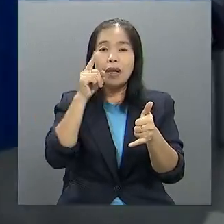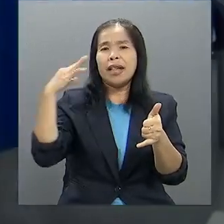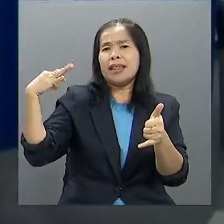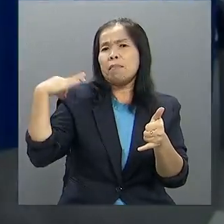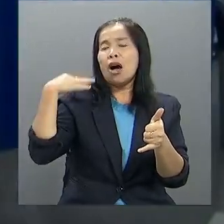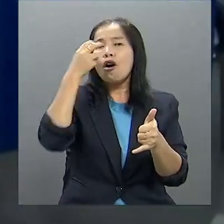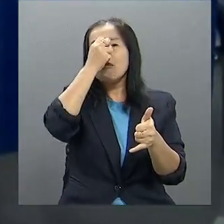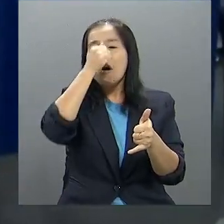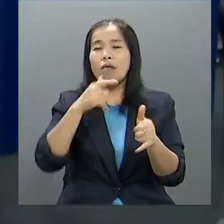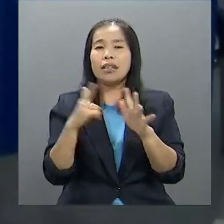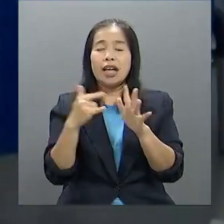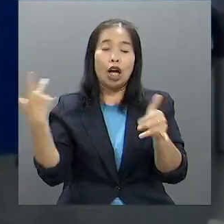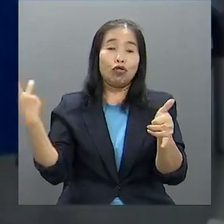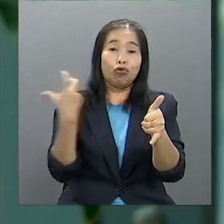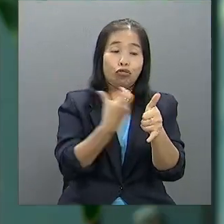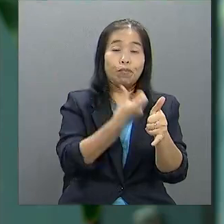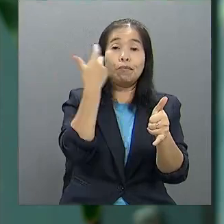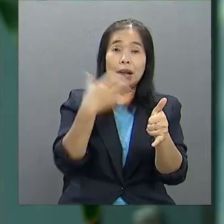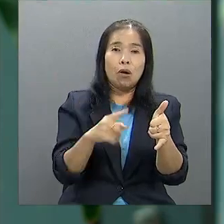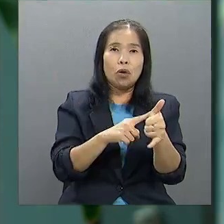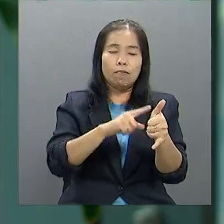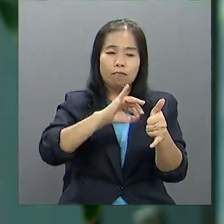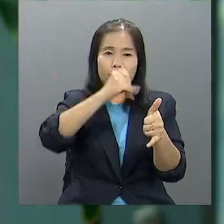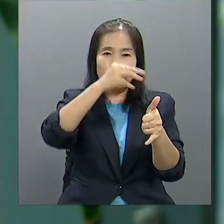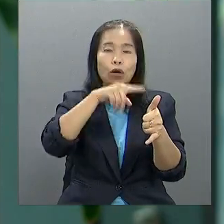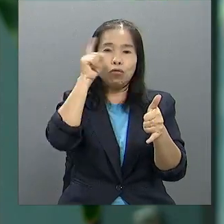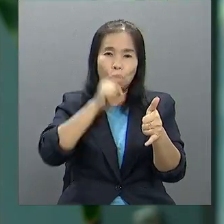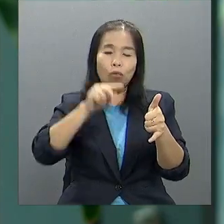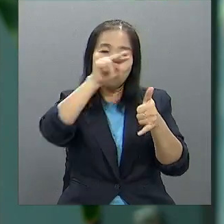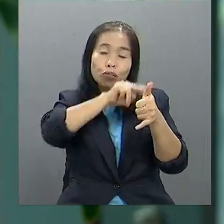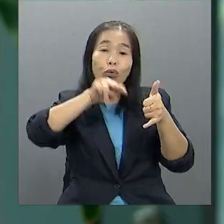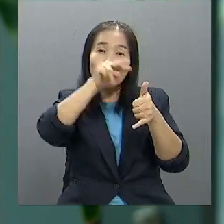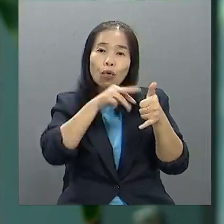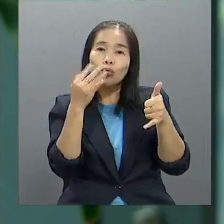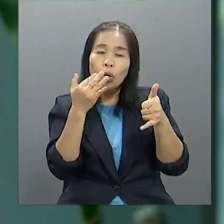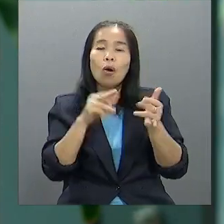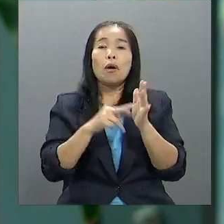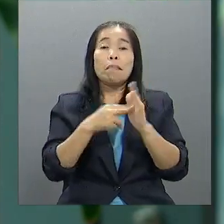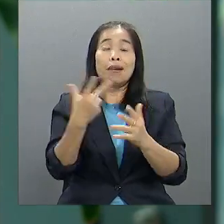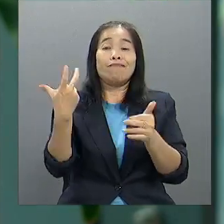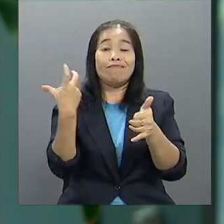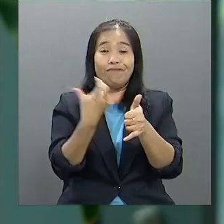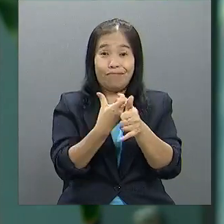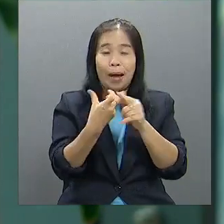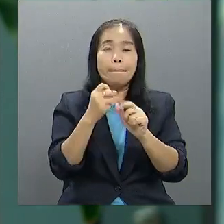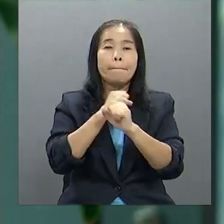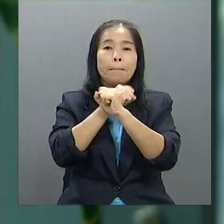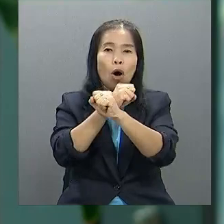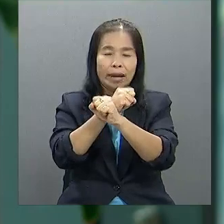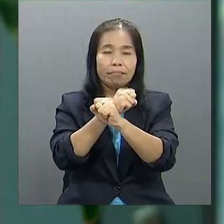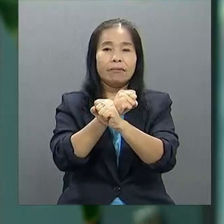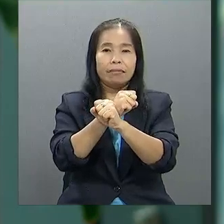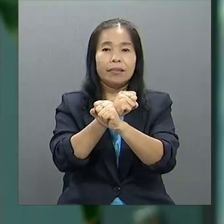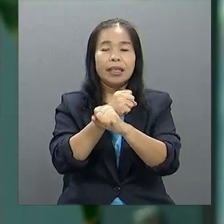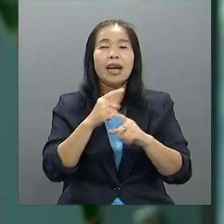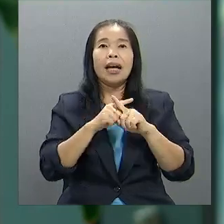แล้วเขากำลังขยายกรอบต่อไปเพราะฉะนั้นความหวังเรื่องวัคซีนการป้องกันโดยใช้วิทยาการมีเราก็ไม่ควรจะหยุดอยู่ต